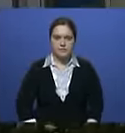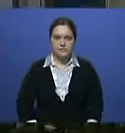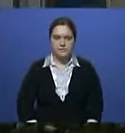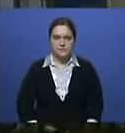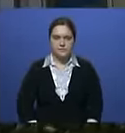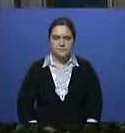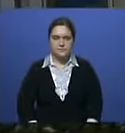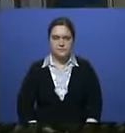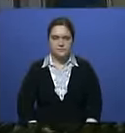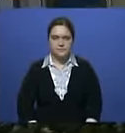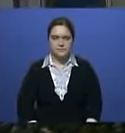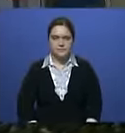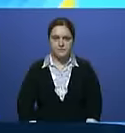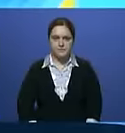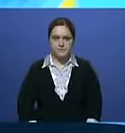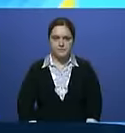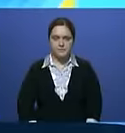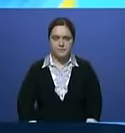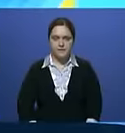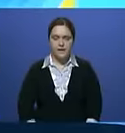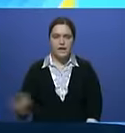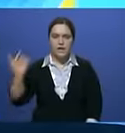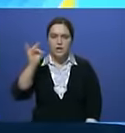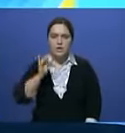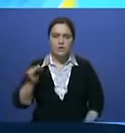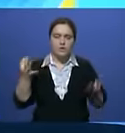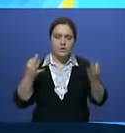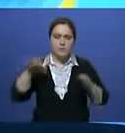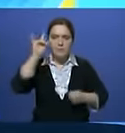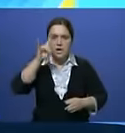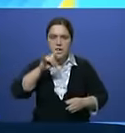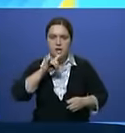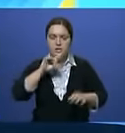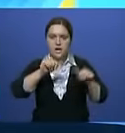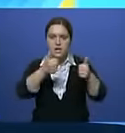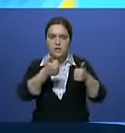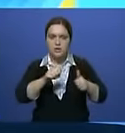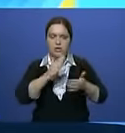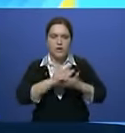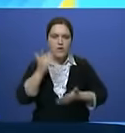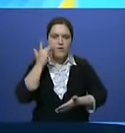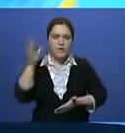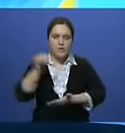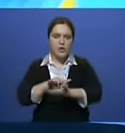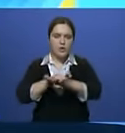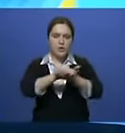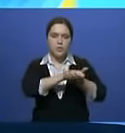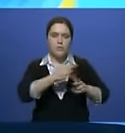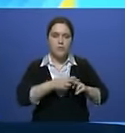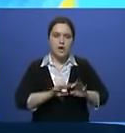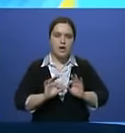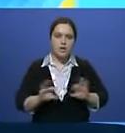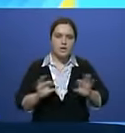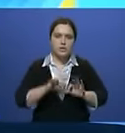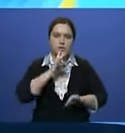2017 реальность XX века история независимого Казахстана основана на сплочении и единении это высказывание Нурсултана